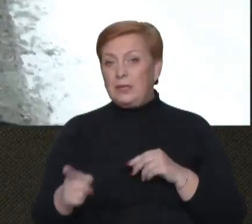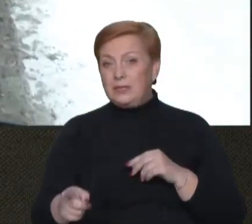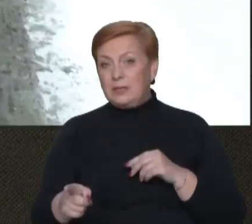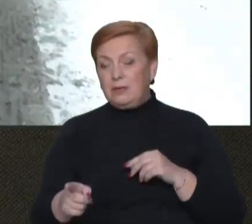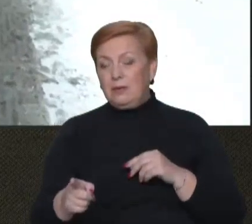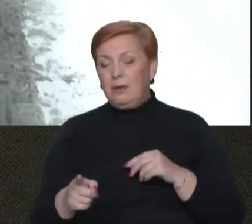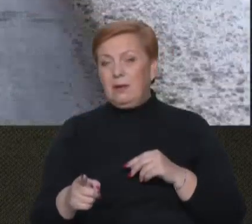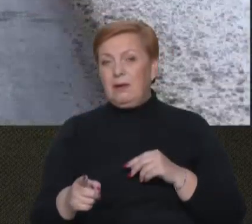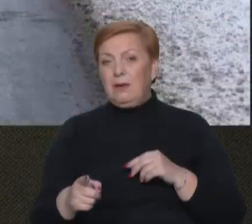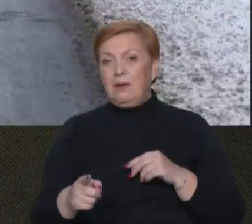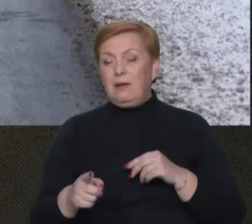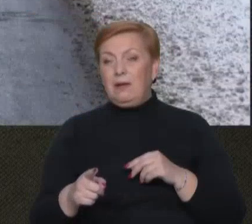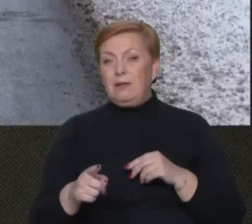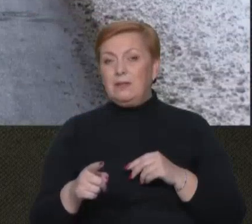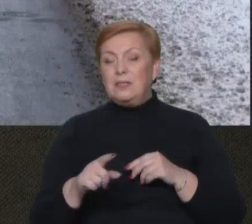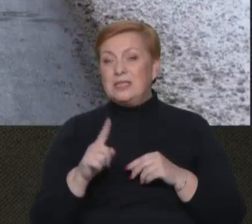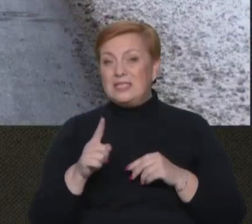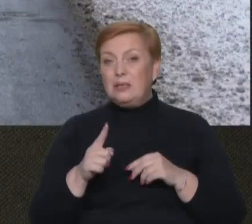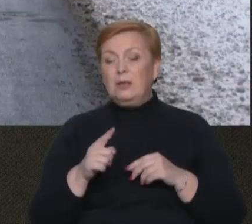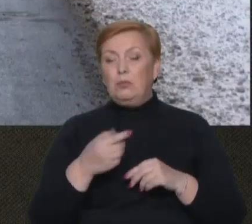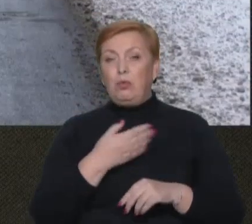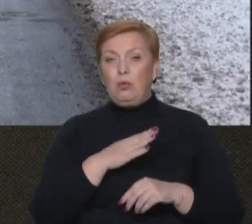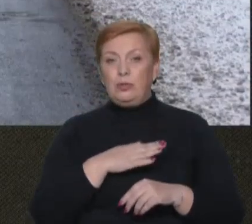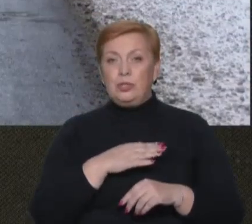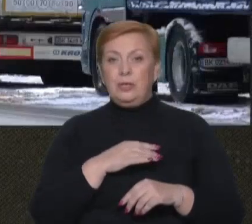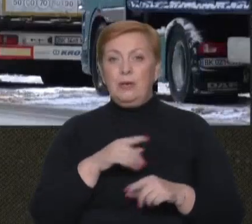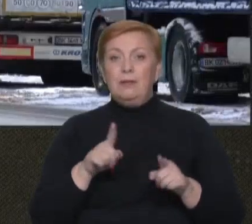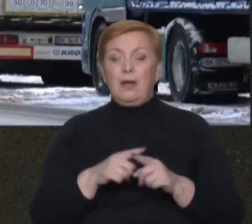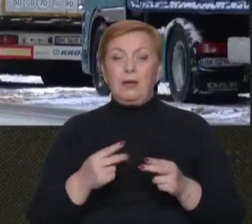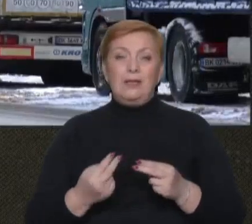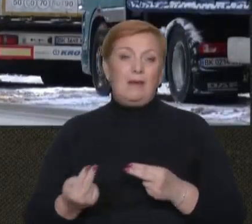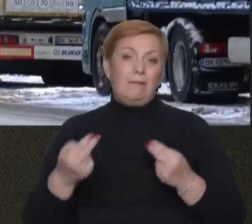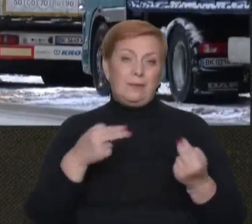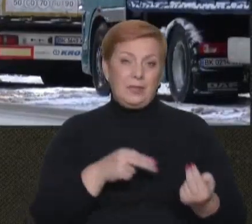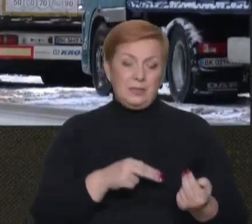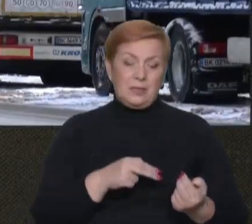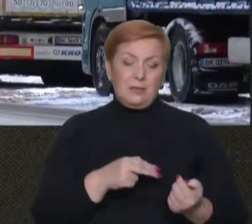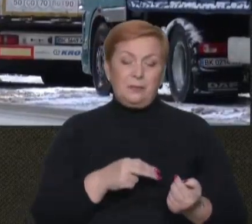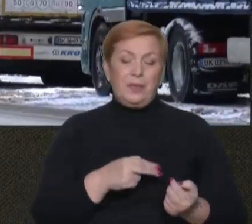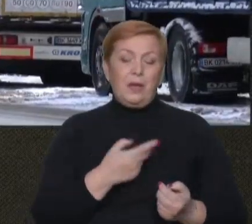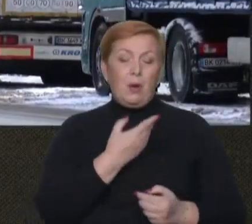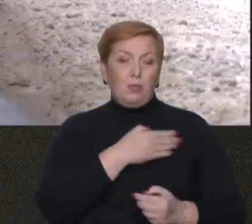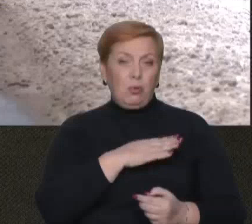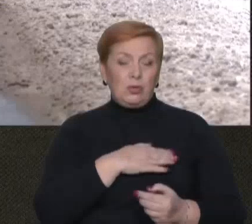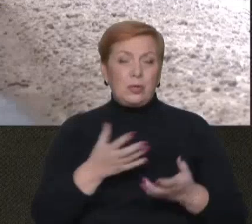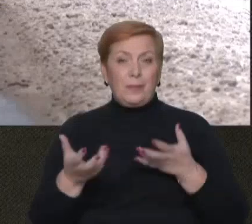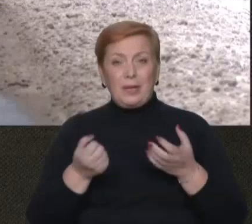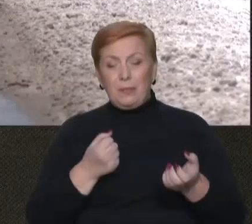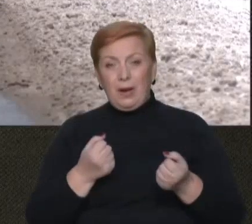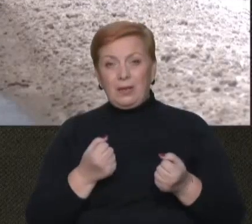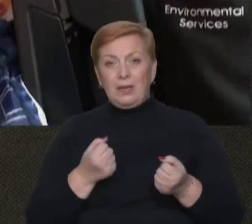Польщі так і Польська сторона приймає певну кількість вантажних транспортних засобів але тої